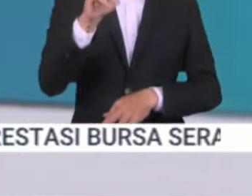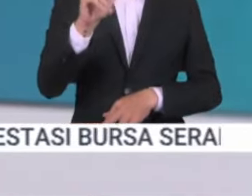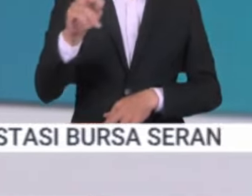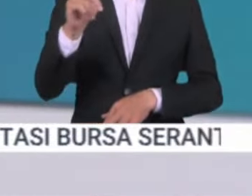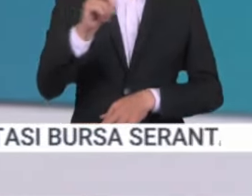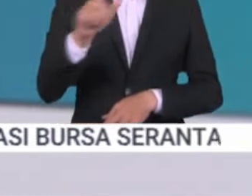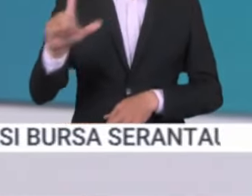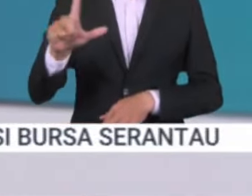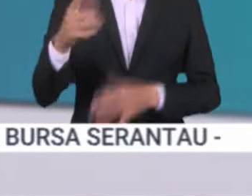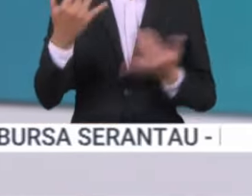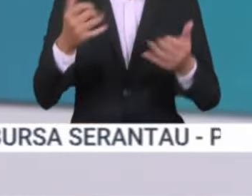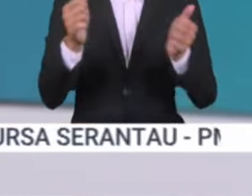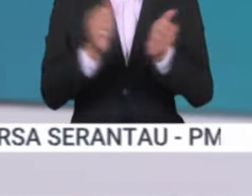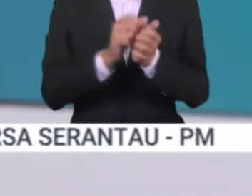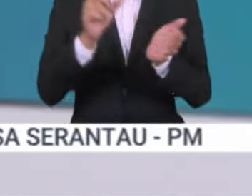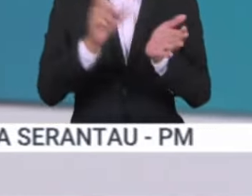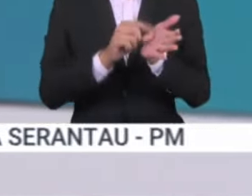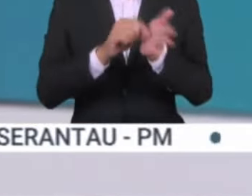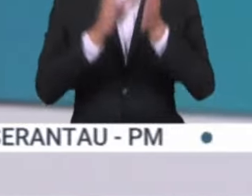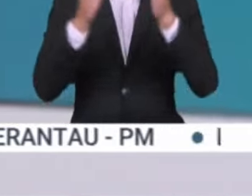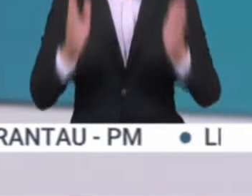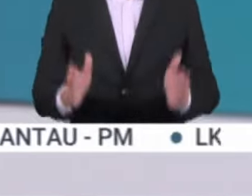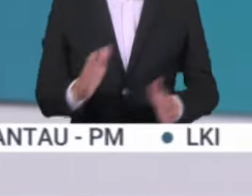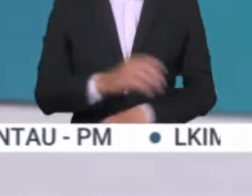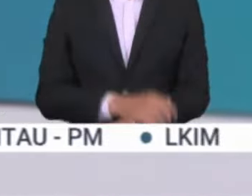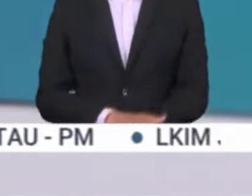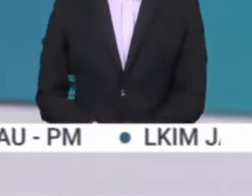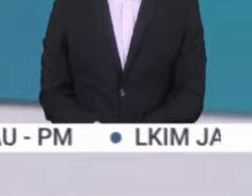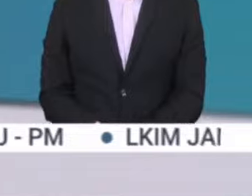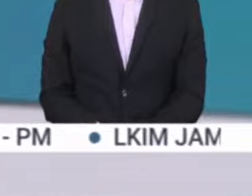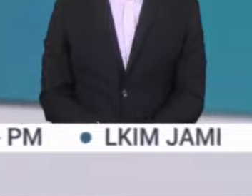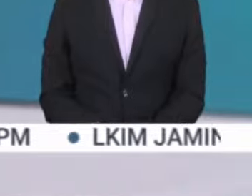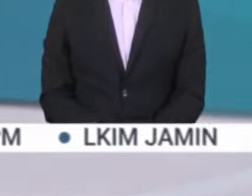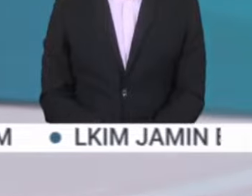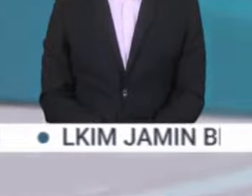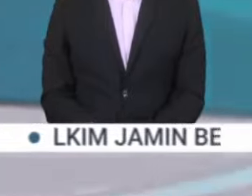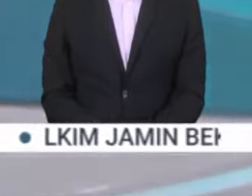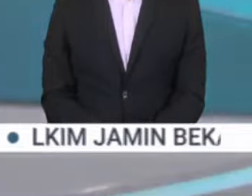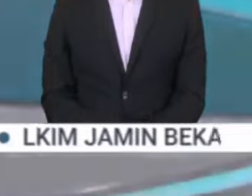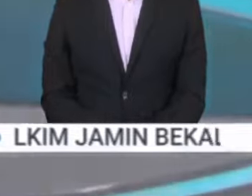laut. Langsung ke Labuan bersama Harji Jack.